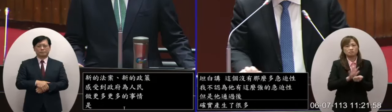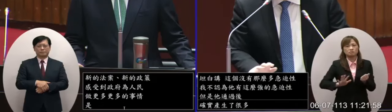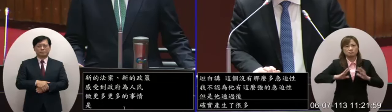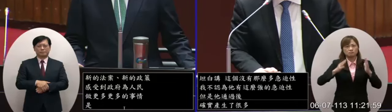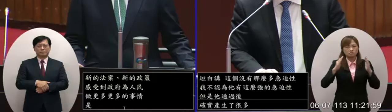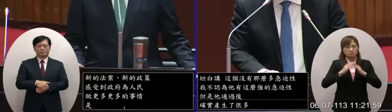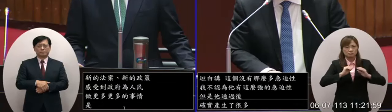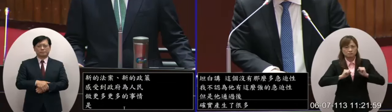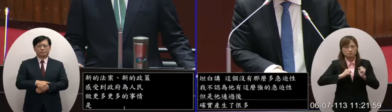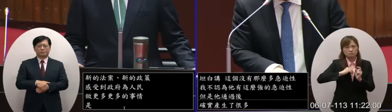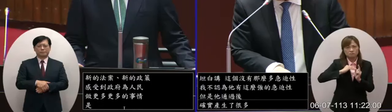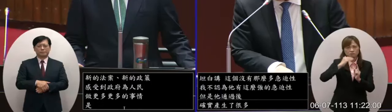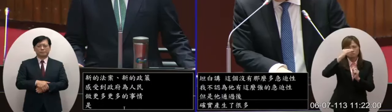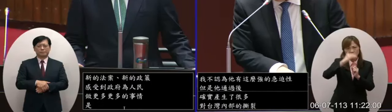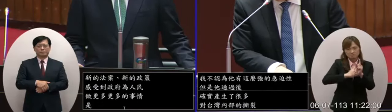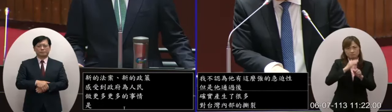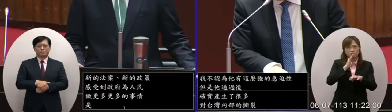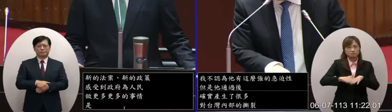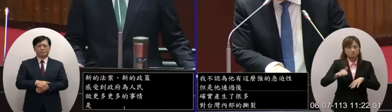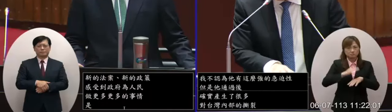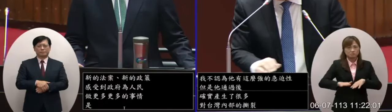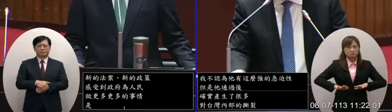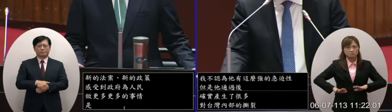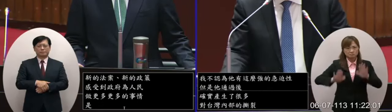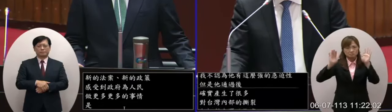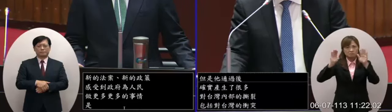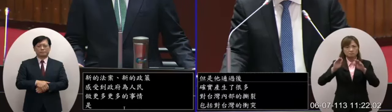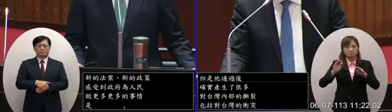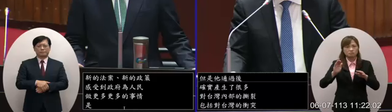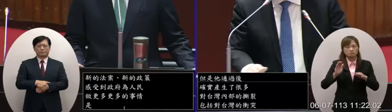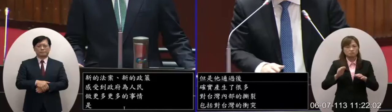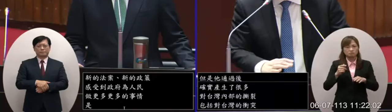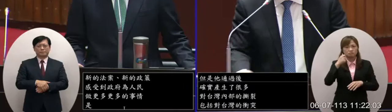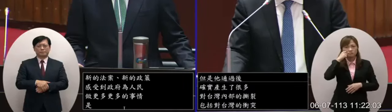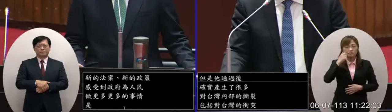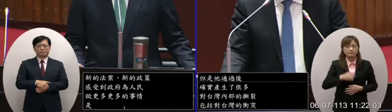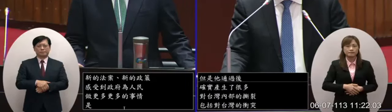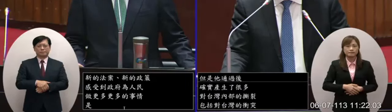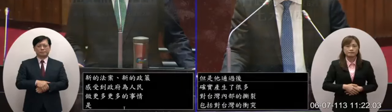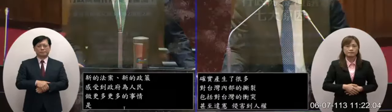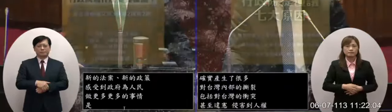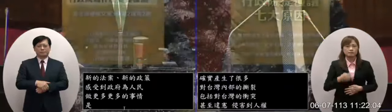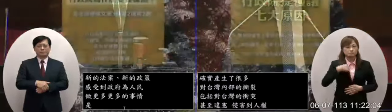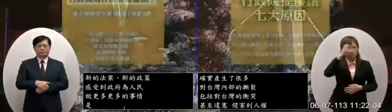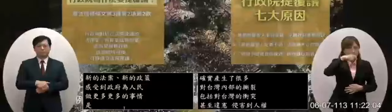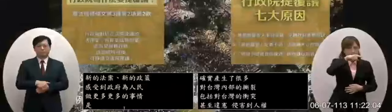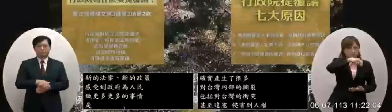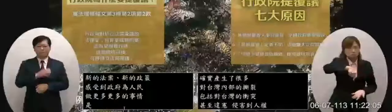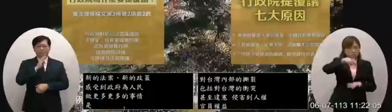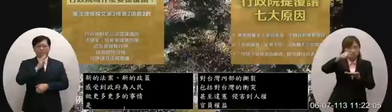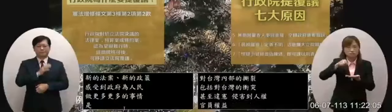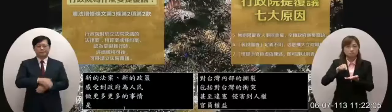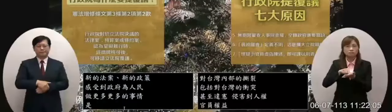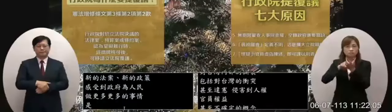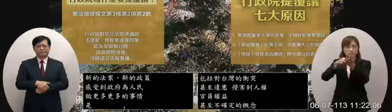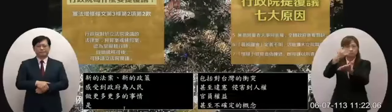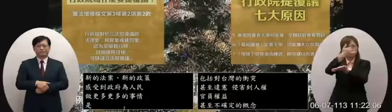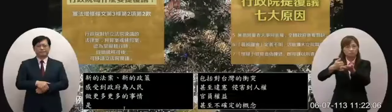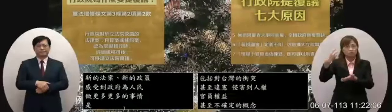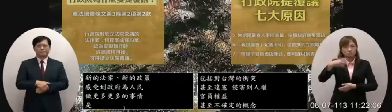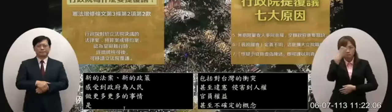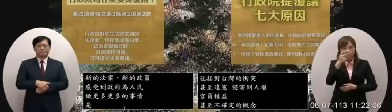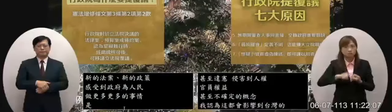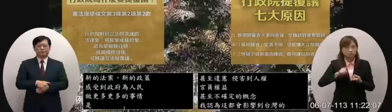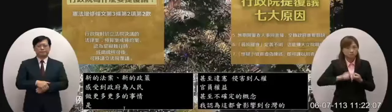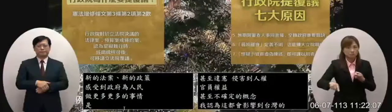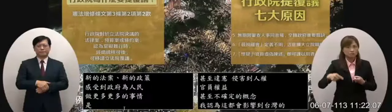家的竞争力跟发展，所以我看到了这个院长哈，昨天院会通过要提请复议嘛哈， 是， 我想我们支持了哈，